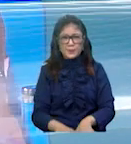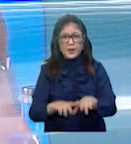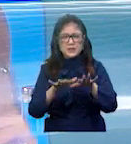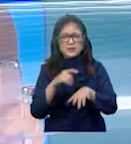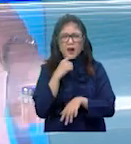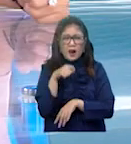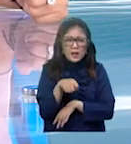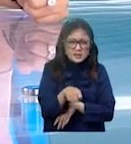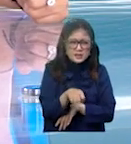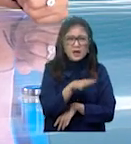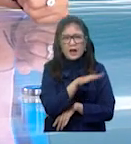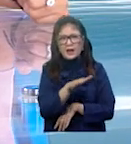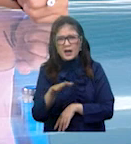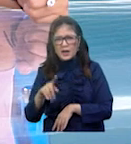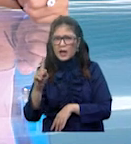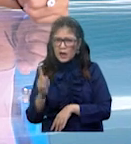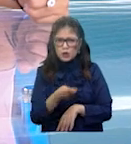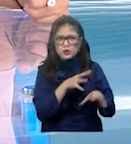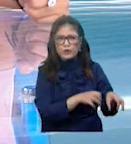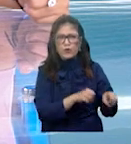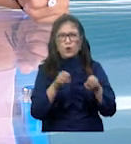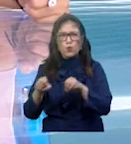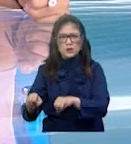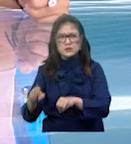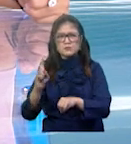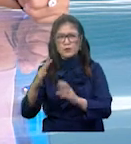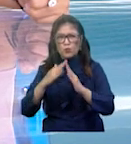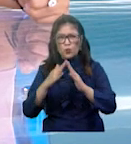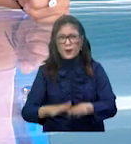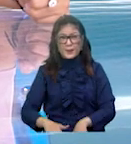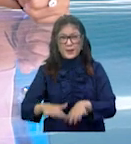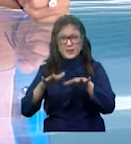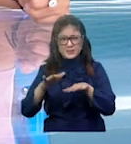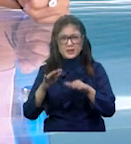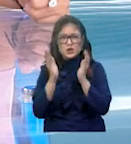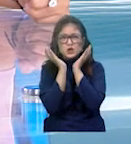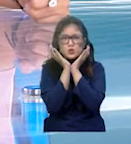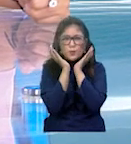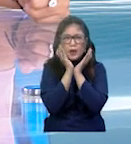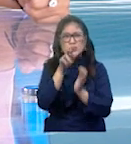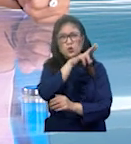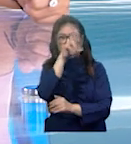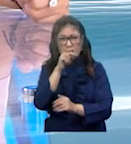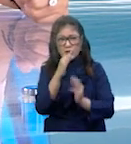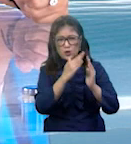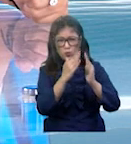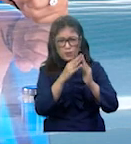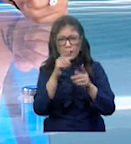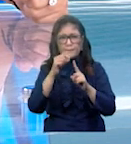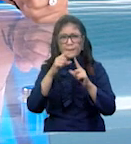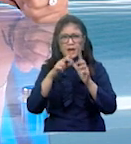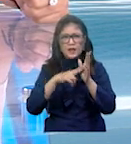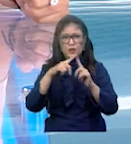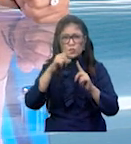harus dievakuasi petugas akibat rumahnya yang terendam banjir. Sementara di Subang, Jawa Barat, puluhan rumah di wilayah Pantura terendam banjir dampak